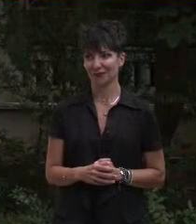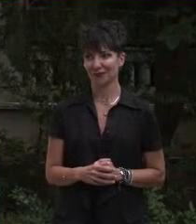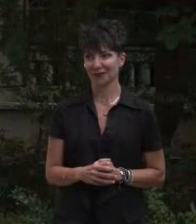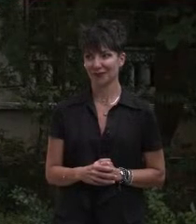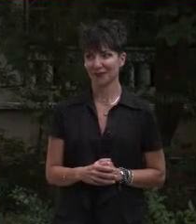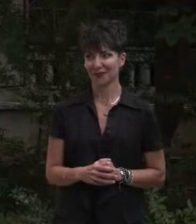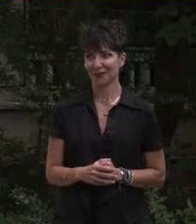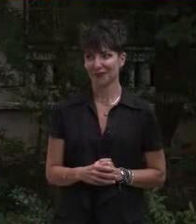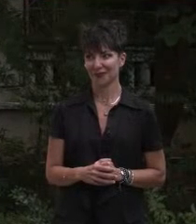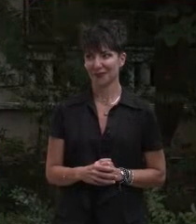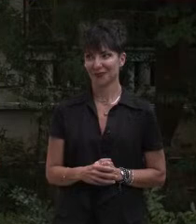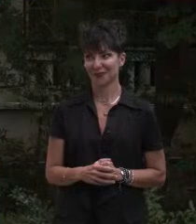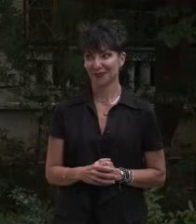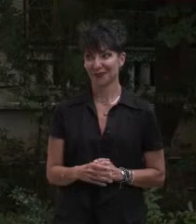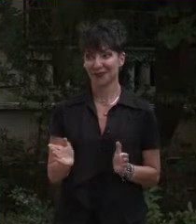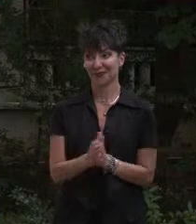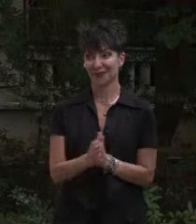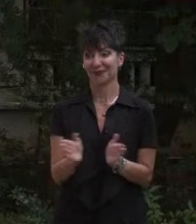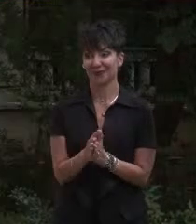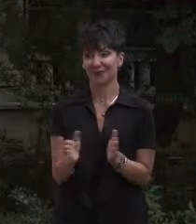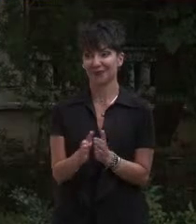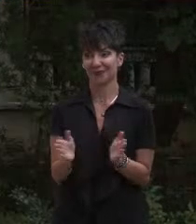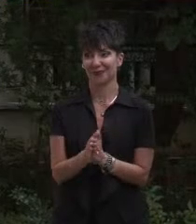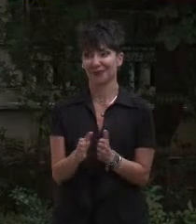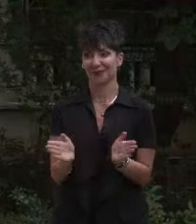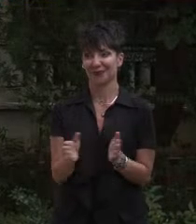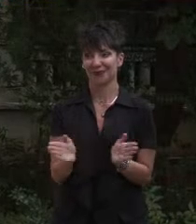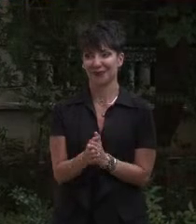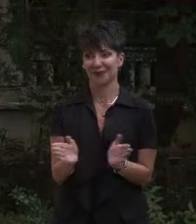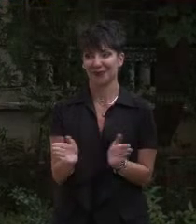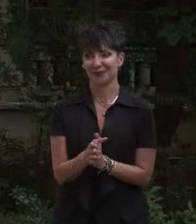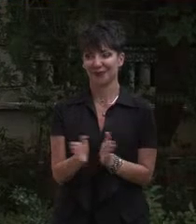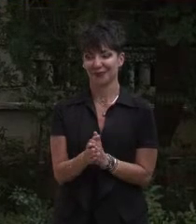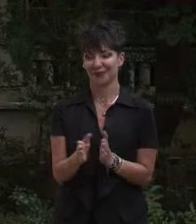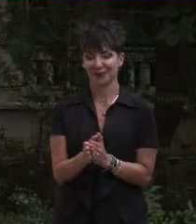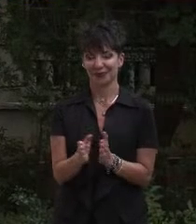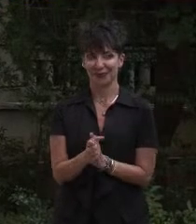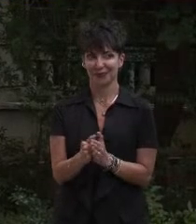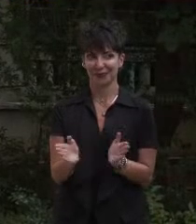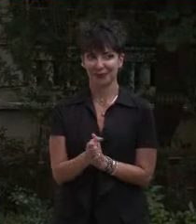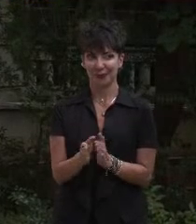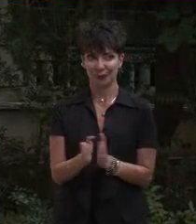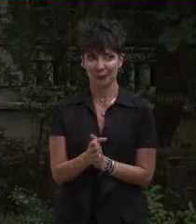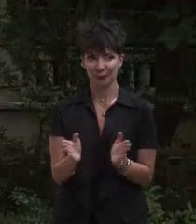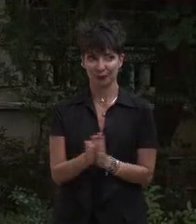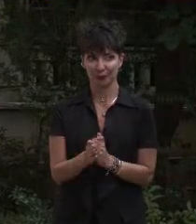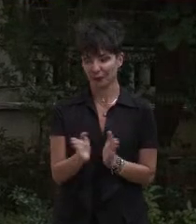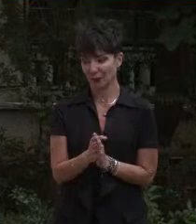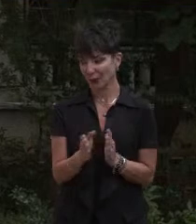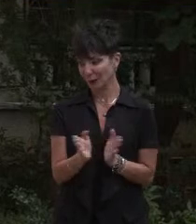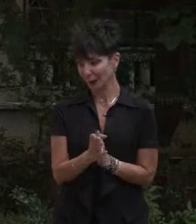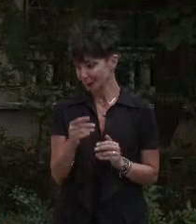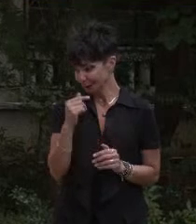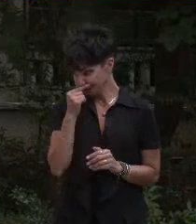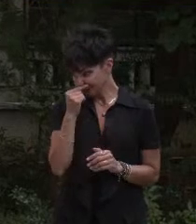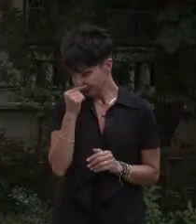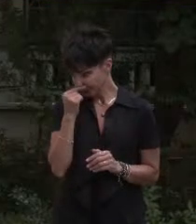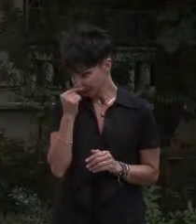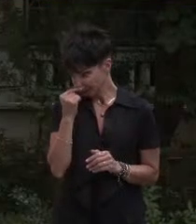βραβείο, πού θα πάει. Την Κάδη Μουλά, για να παραδώσει τον έπαινο για το ειδικό βραβείο. Τον Μαρίνα. Μαρίνα Θεμάτη.